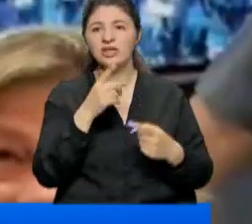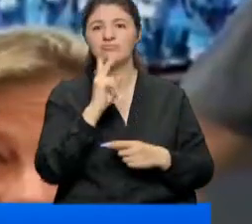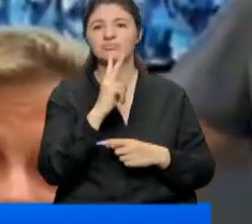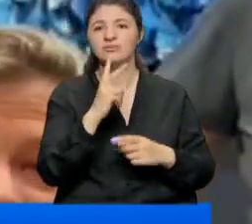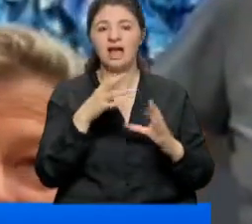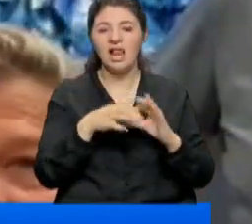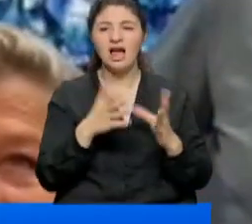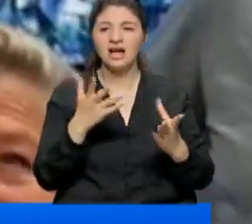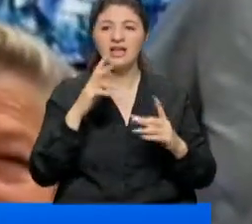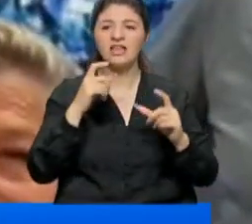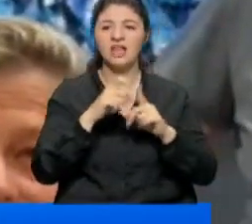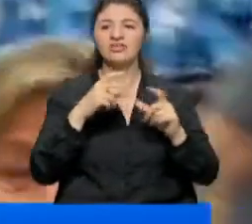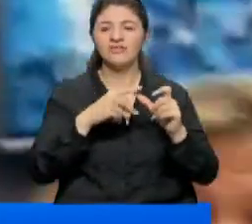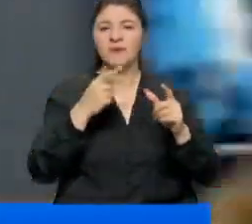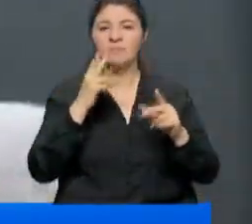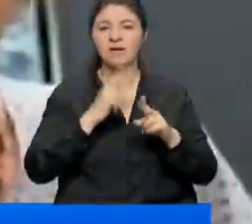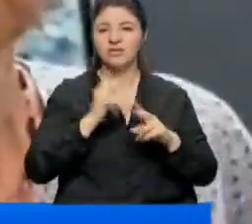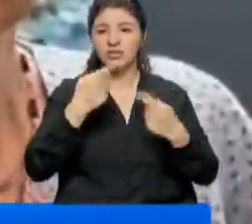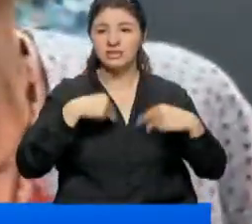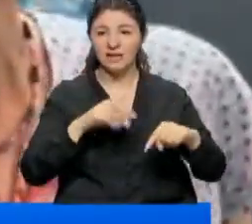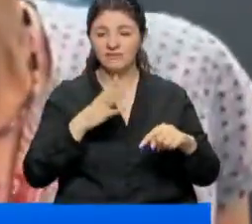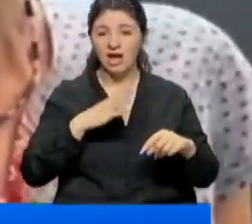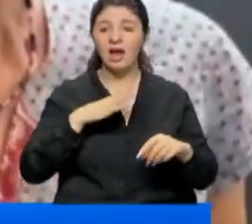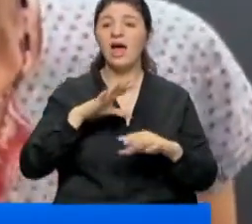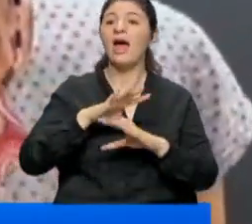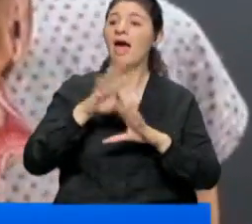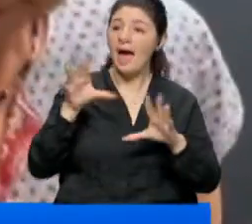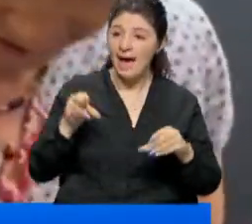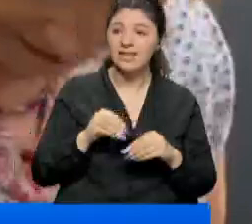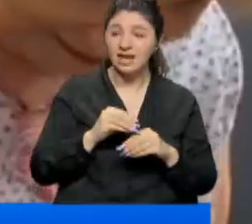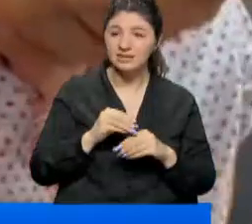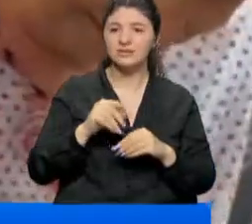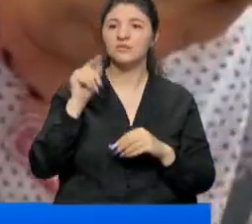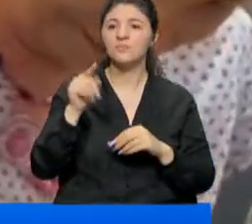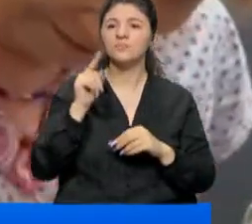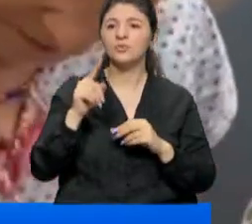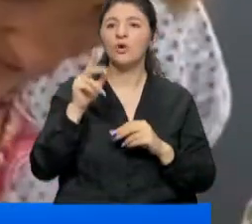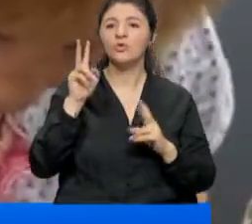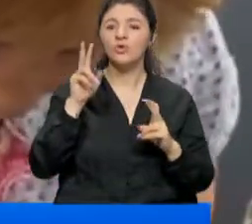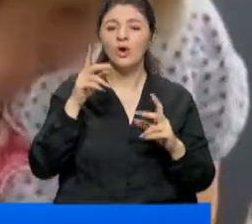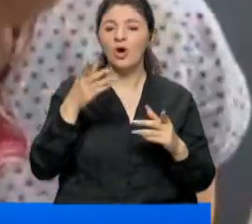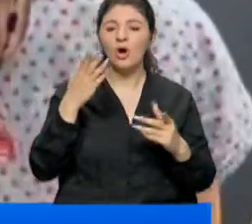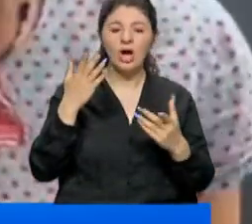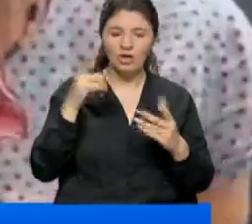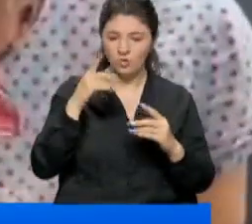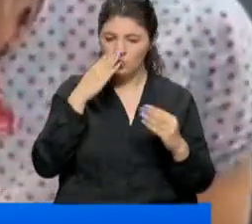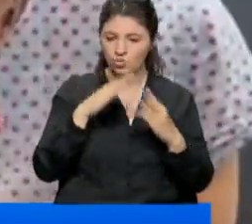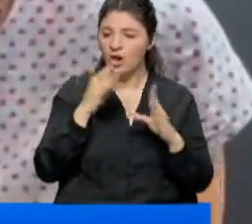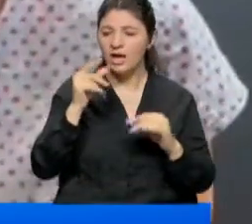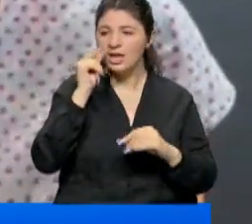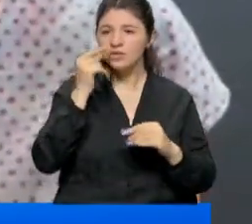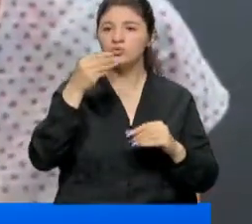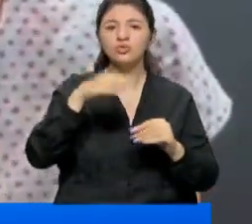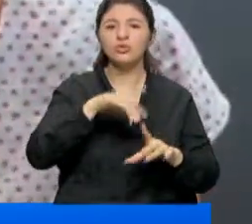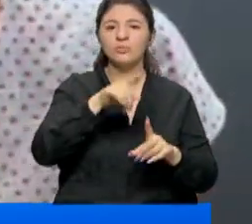söyleyeyim Sizinle bir daha çok bakın pazar günü sınavı var ve bu konsepti uyuyabilecek kişiler